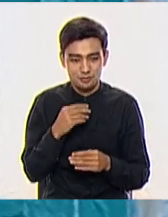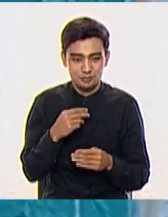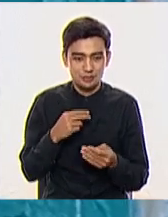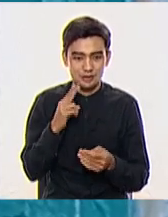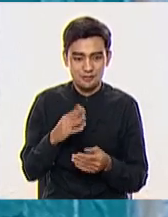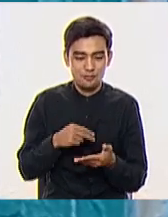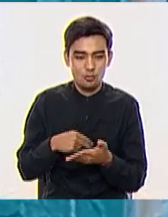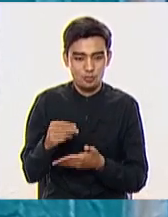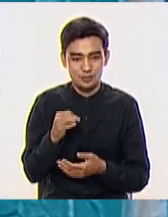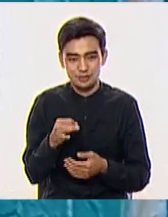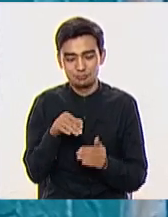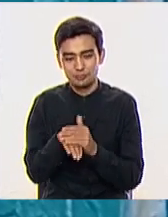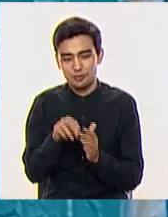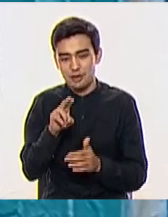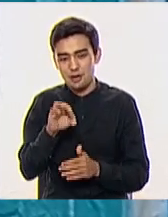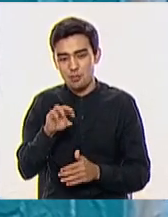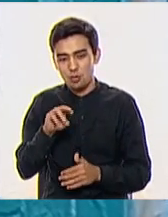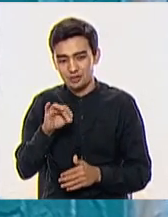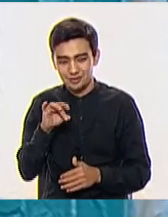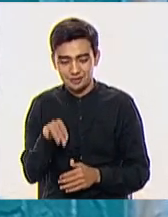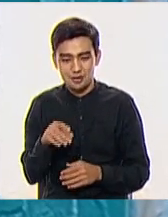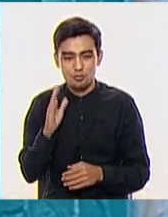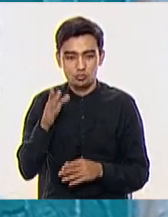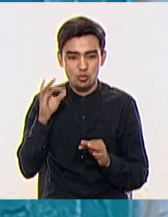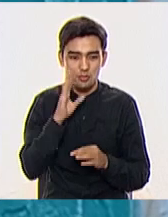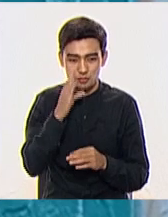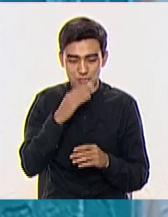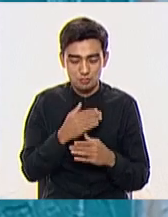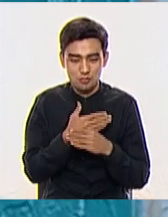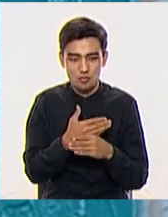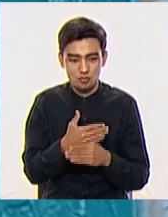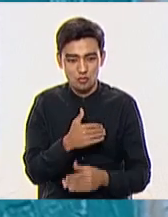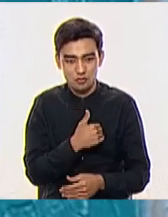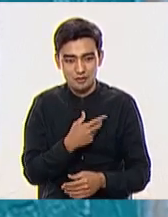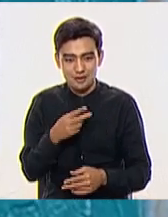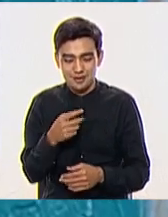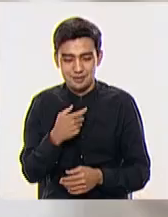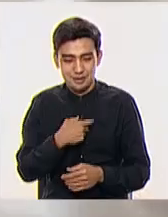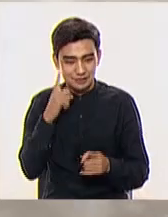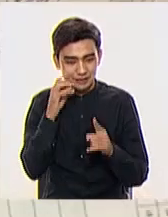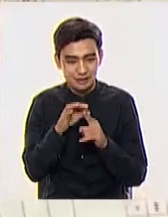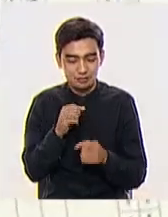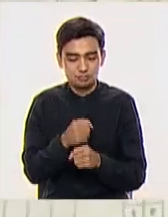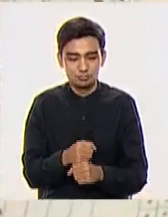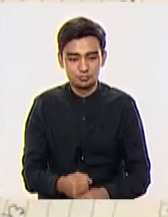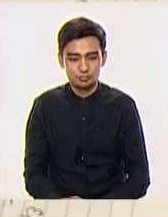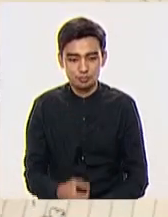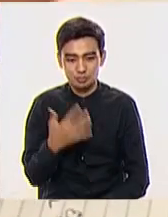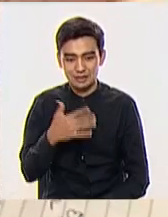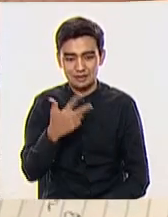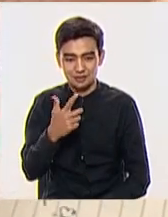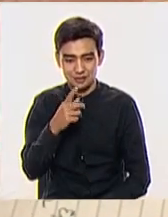купить квартиру открыть депозит хочу в будущем помогать родителям я поставил для себя такую цель 53